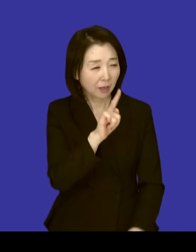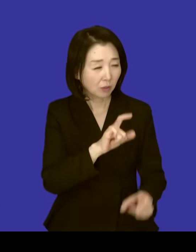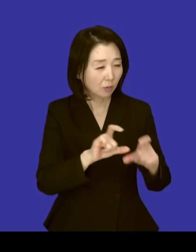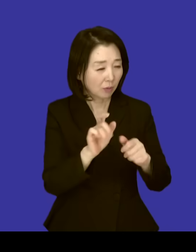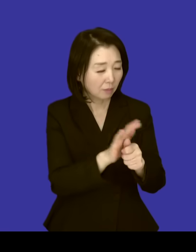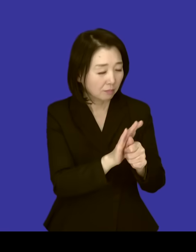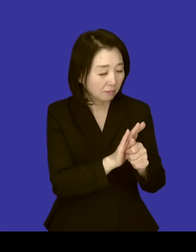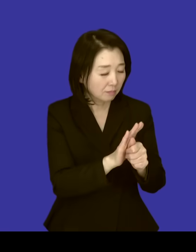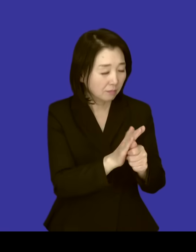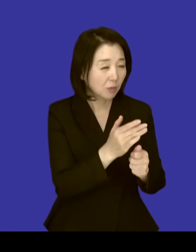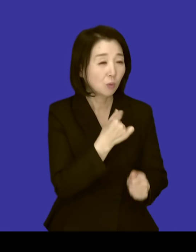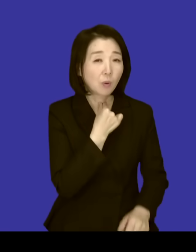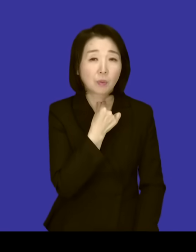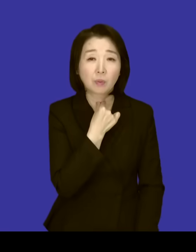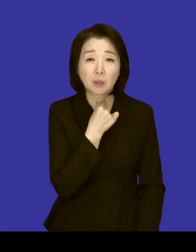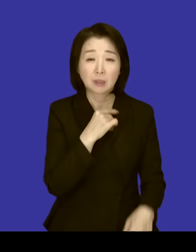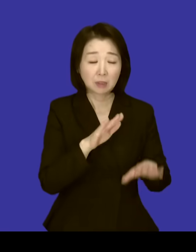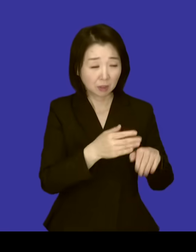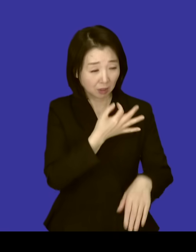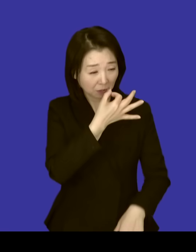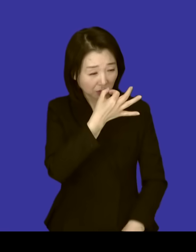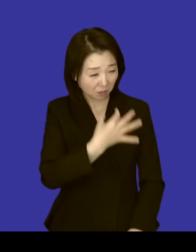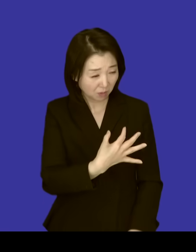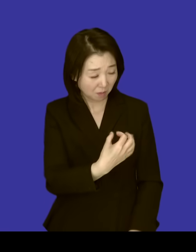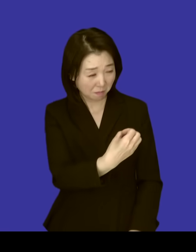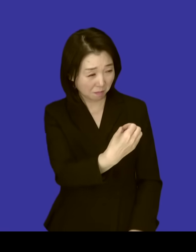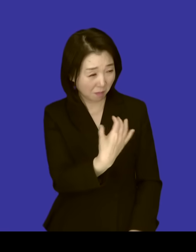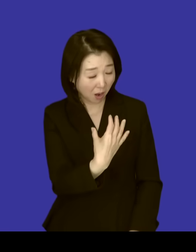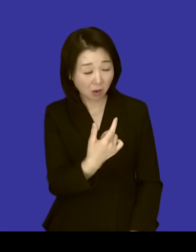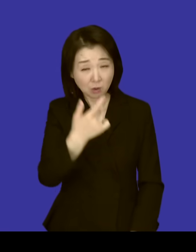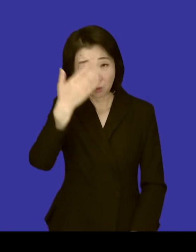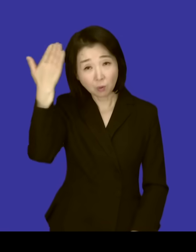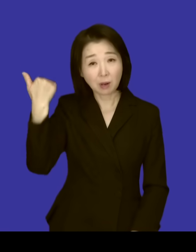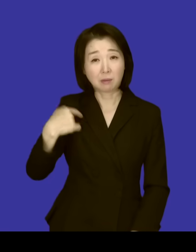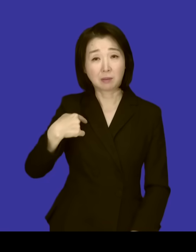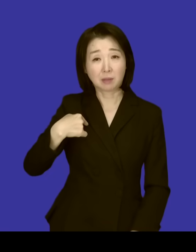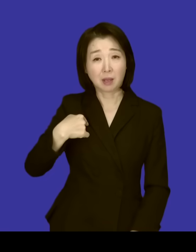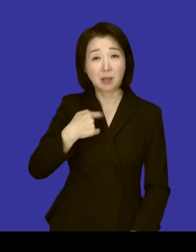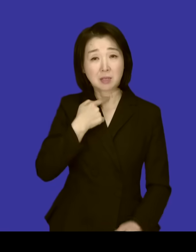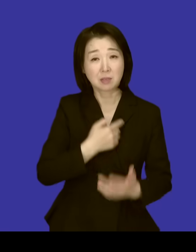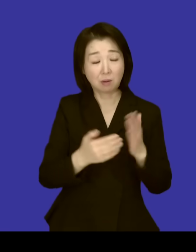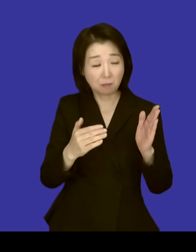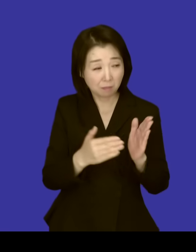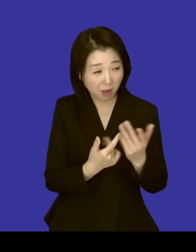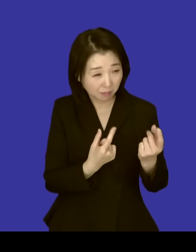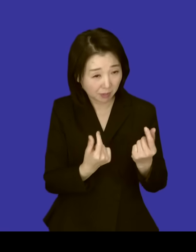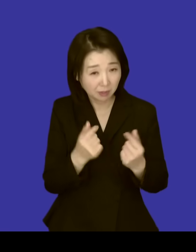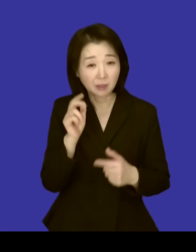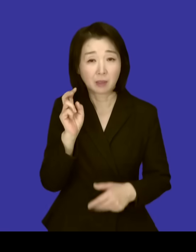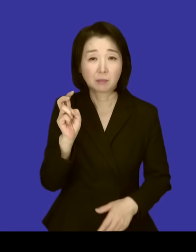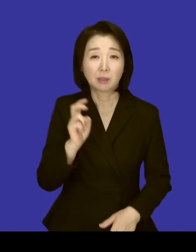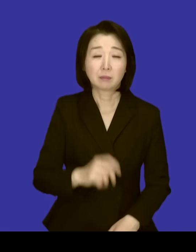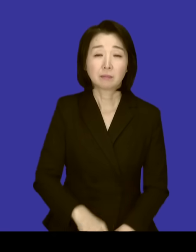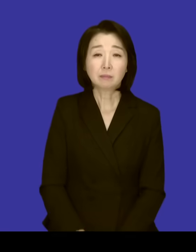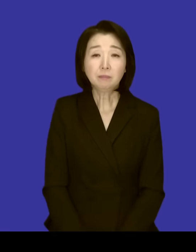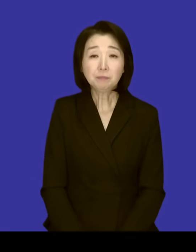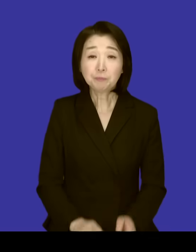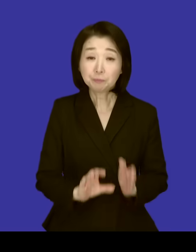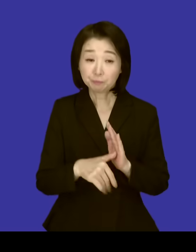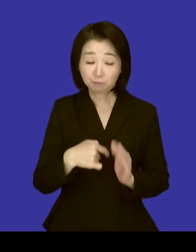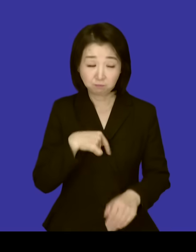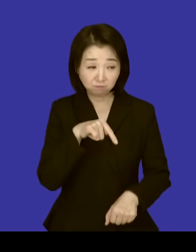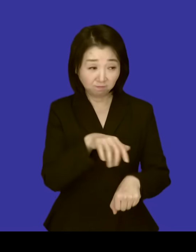챙겨주고 싶고 지금 힘들다고 호소하는 이 느낌이 과거에 내가 경험했던 그거랑 비슷하지 않을까? 그때 나는